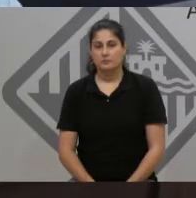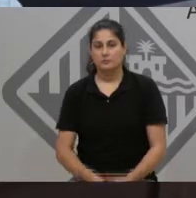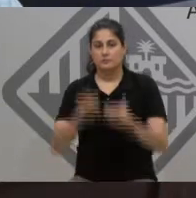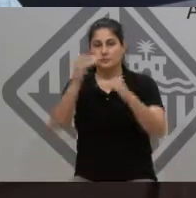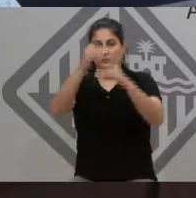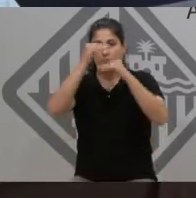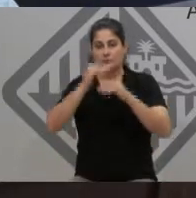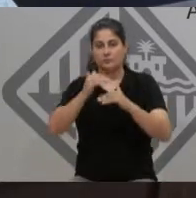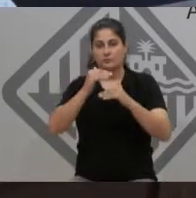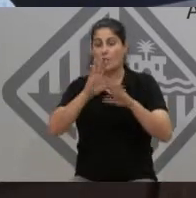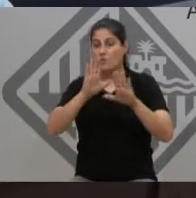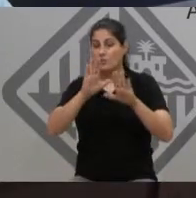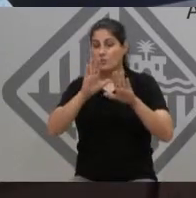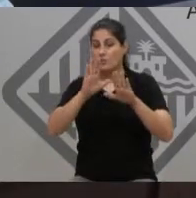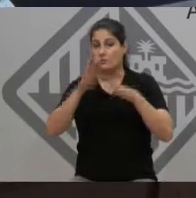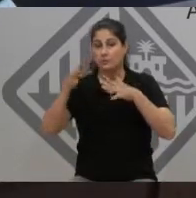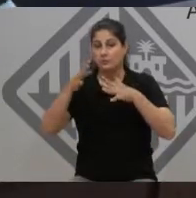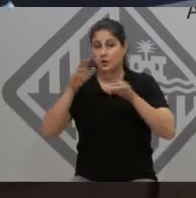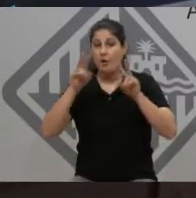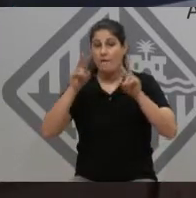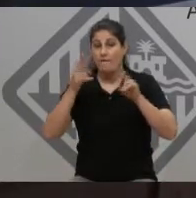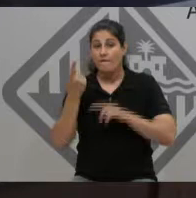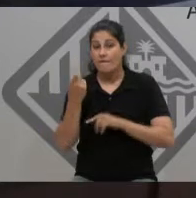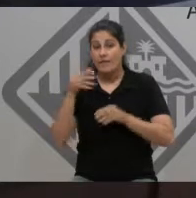Passam a votació o ha quedat més o manco?